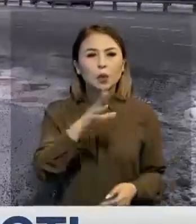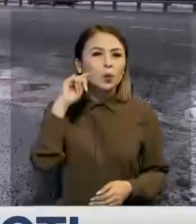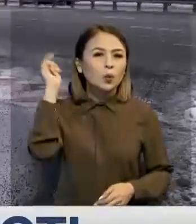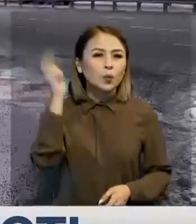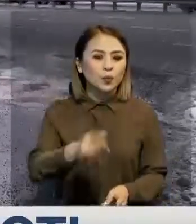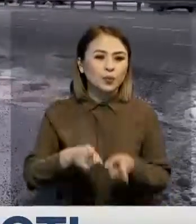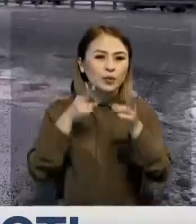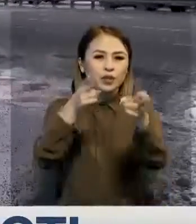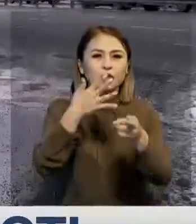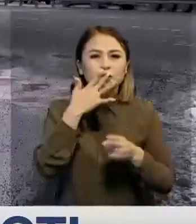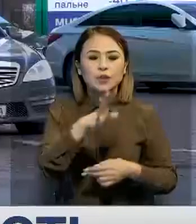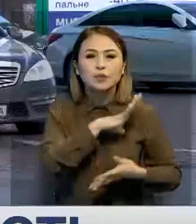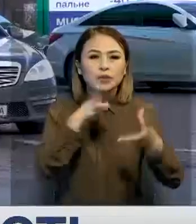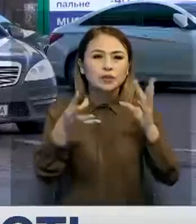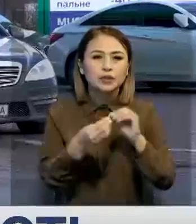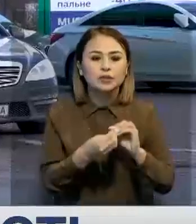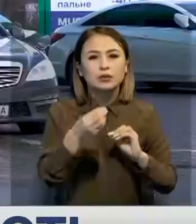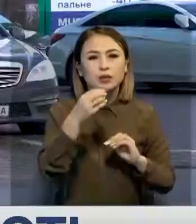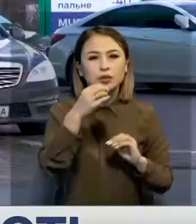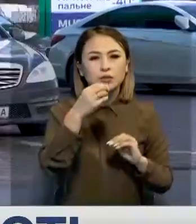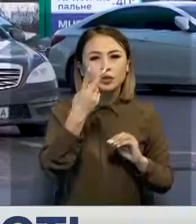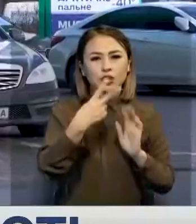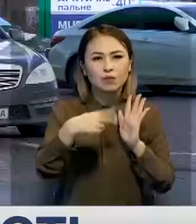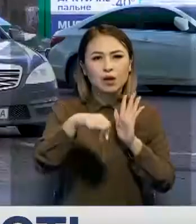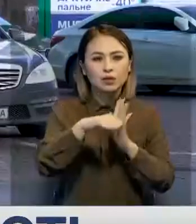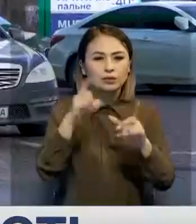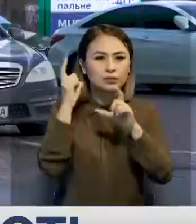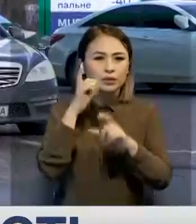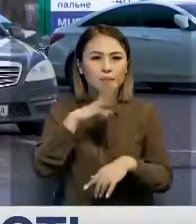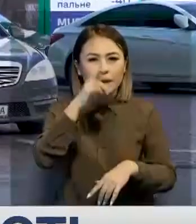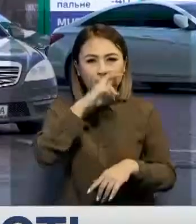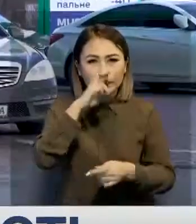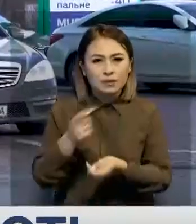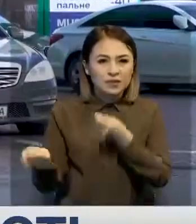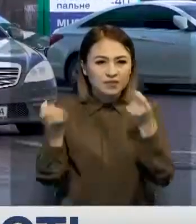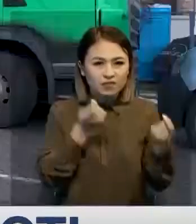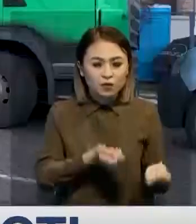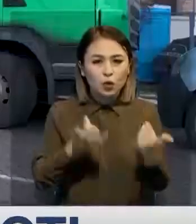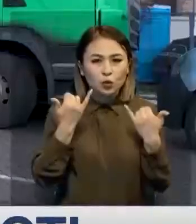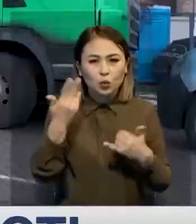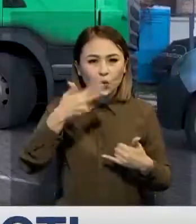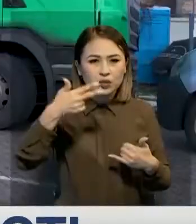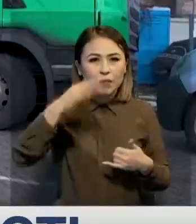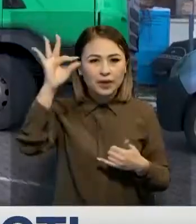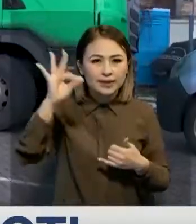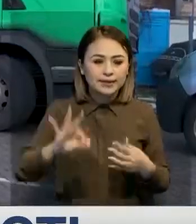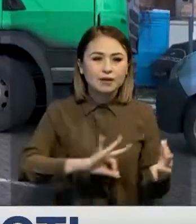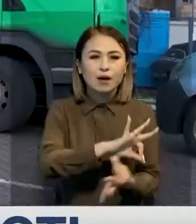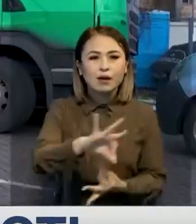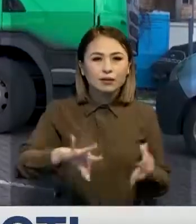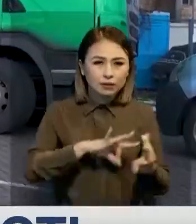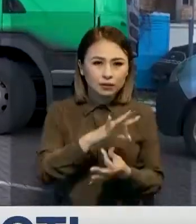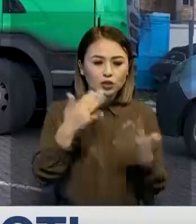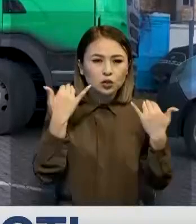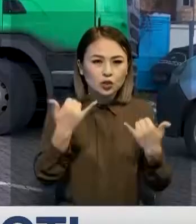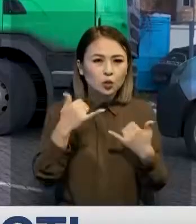шетелдерден 116 мың тоннадан астам жанармай жеткізілген. Бұл былтырғы көрсеткішке қарағанда 30%-ке артық. Украина